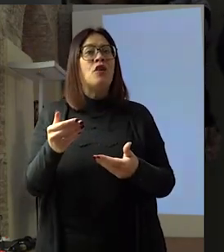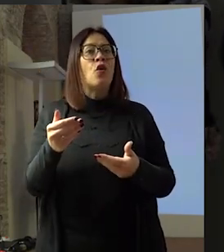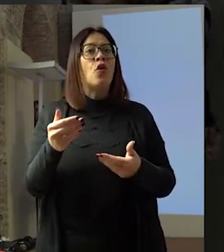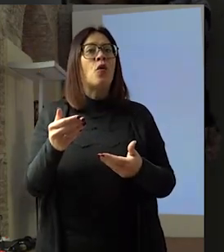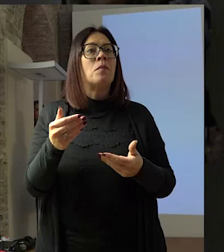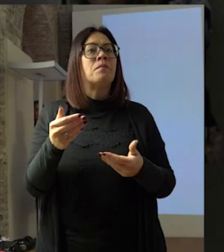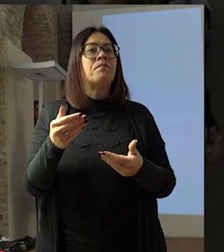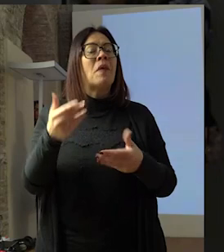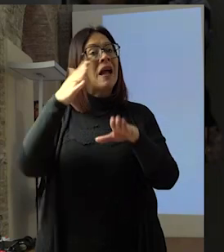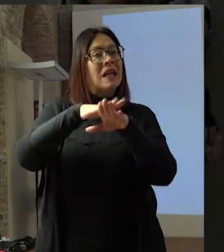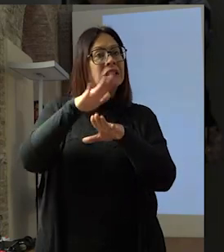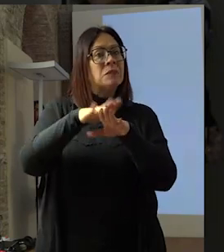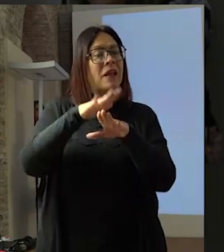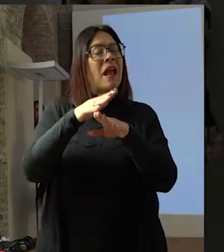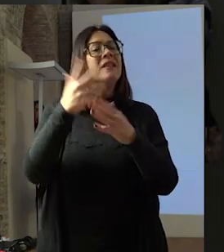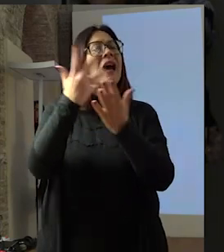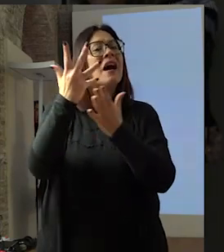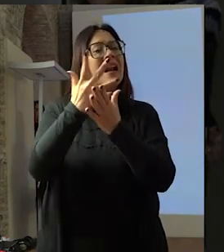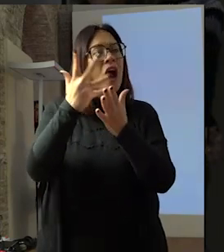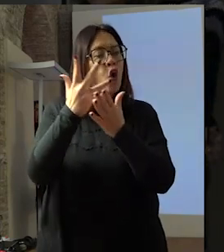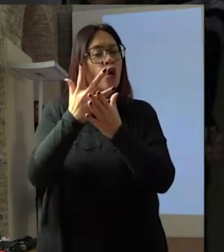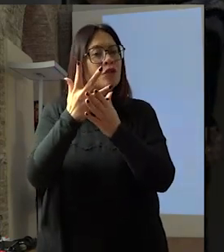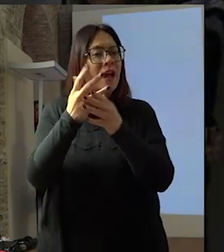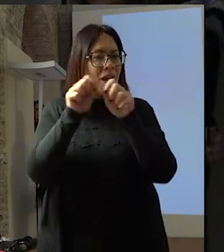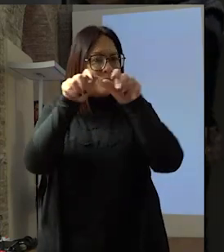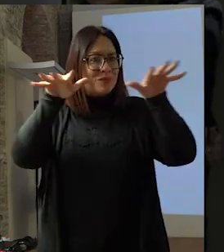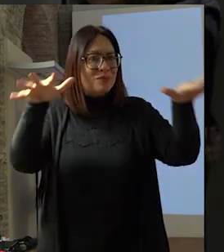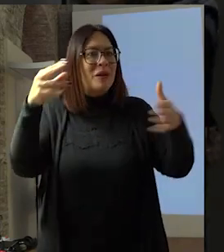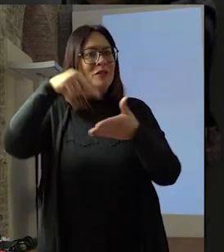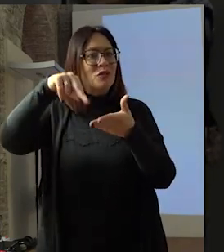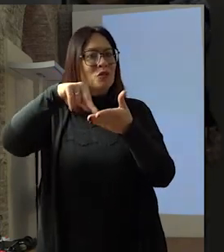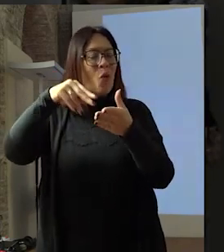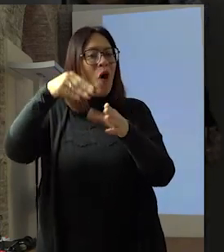vostre esperienze, a quelle che è stata la mattinata di oggi, in tutta la vostra scuola,